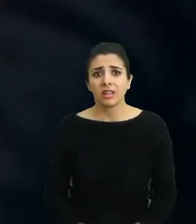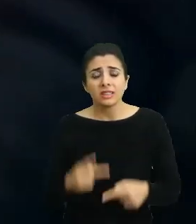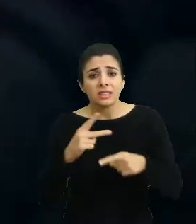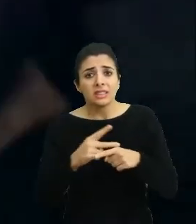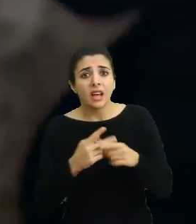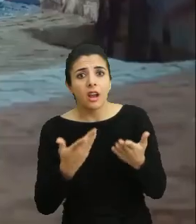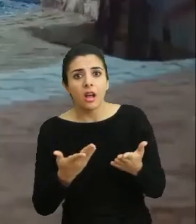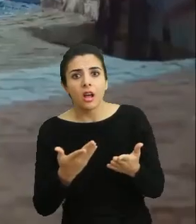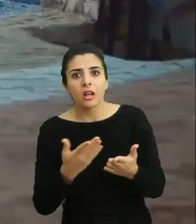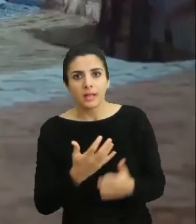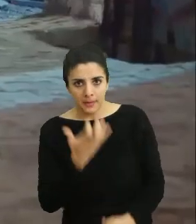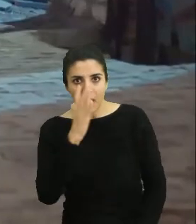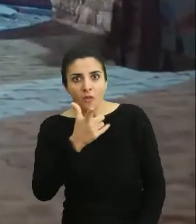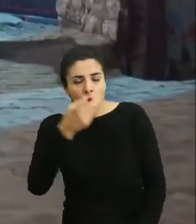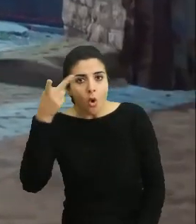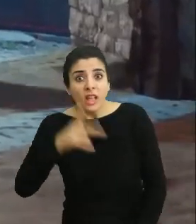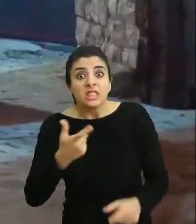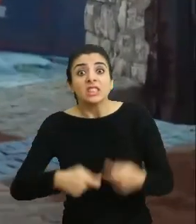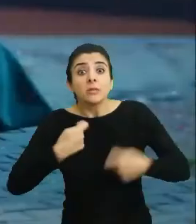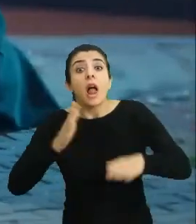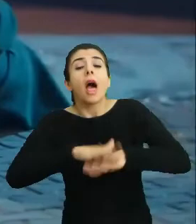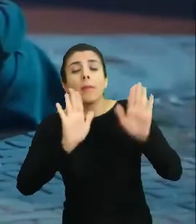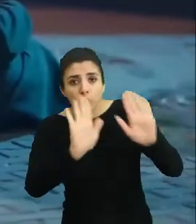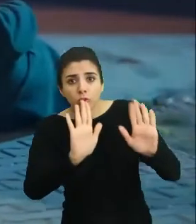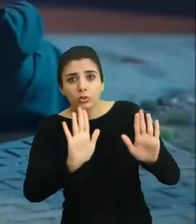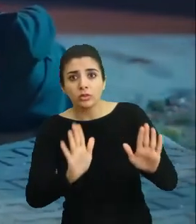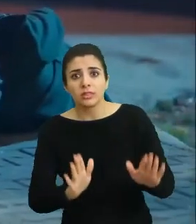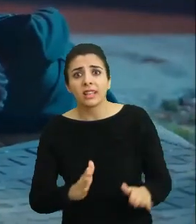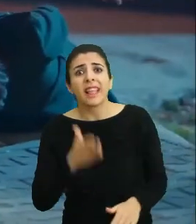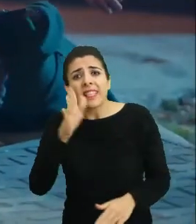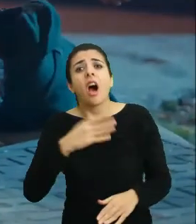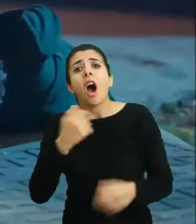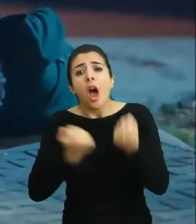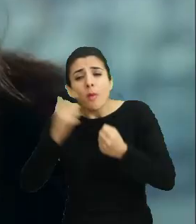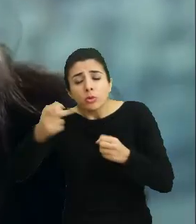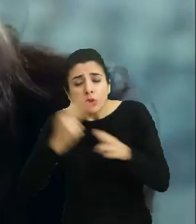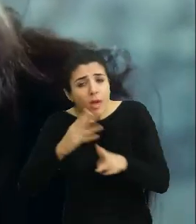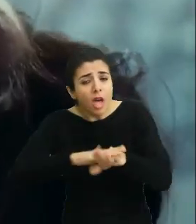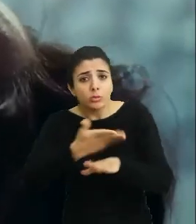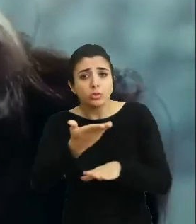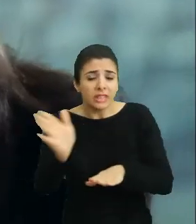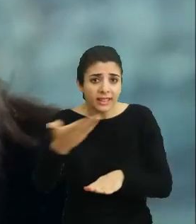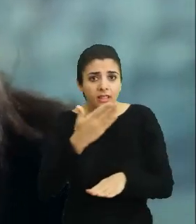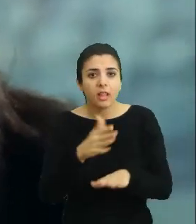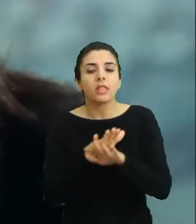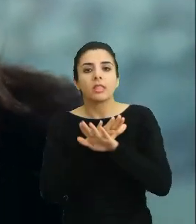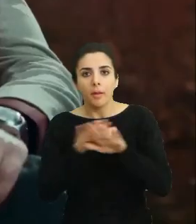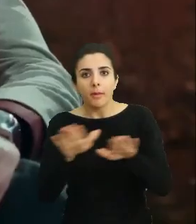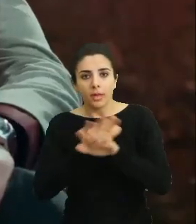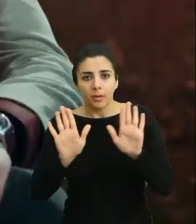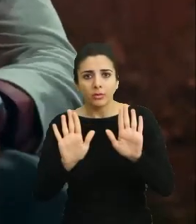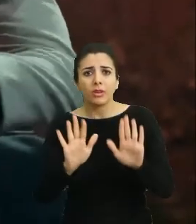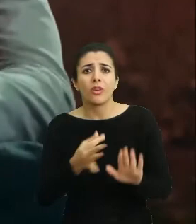Zehra. Geberteceğim lan sizi. Ya saçmalama. Git bir araba bul ya. Ne yapıyorsun? Tamam. Tamam